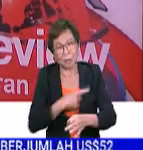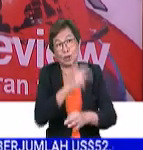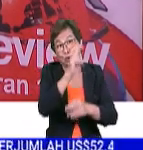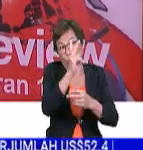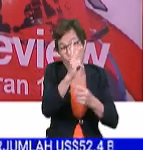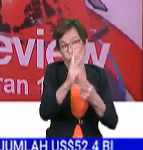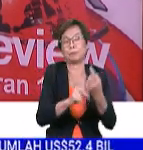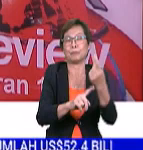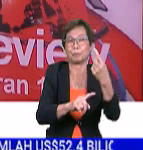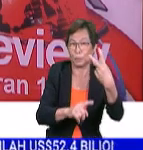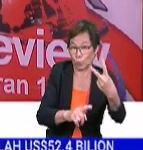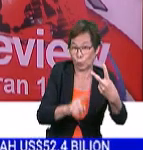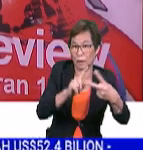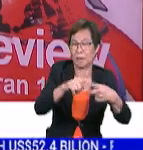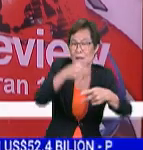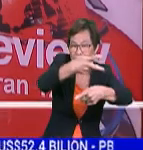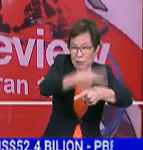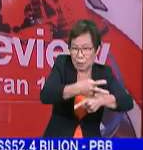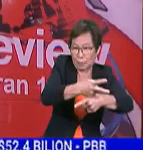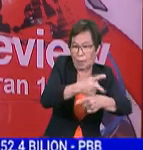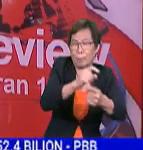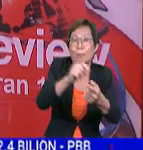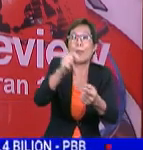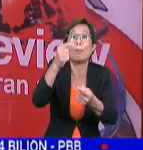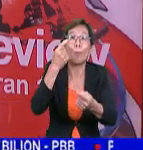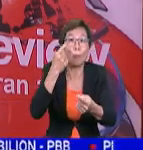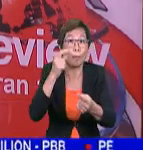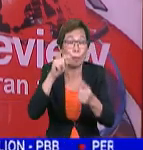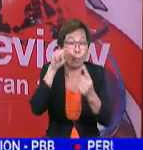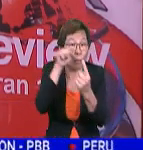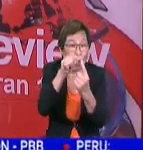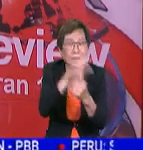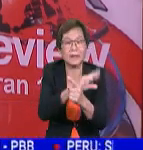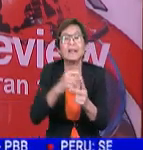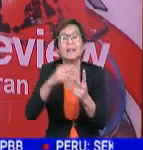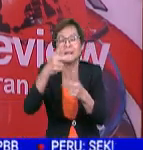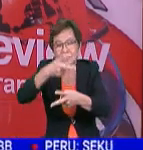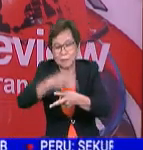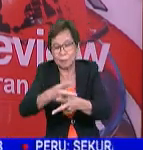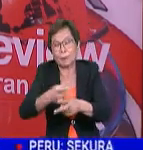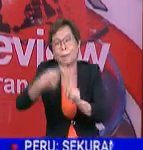2 produk, dia panggil Simpan Prime dan Simpan Plus.